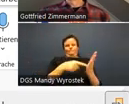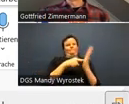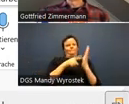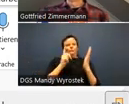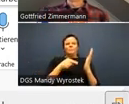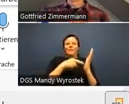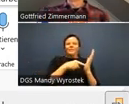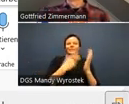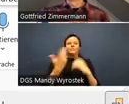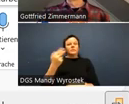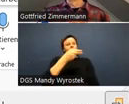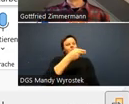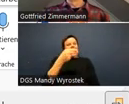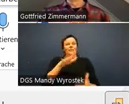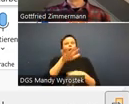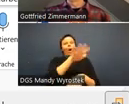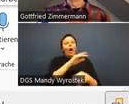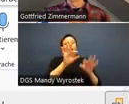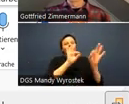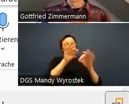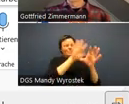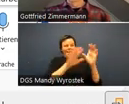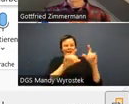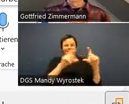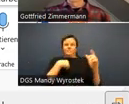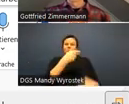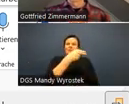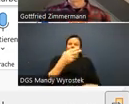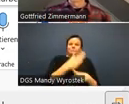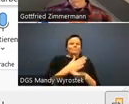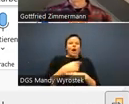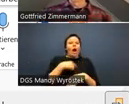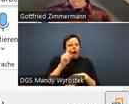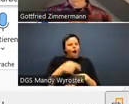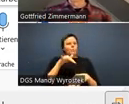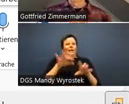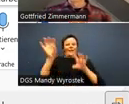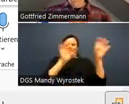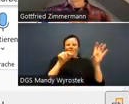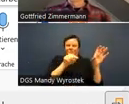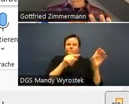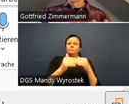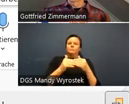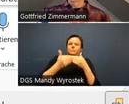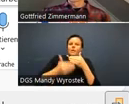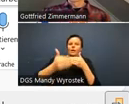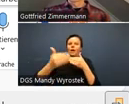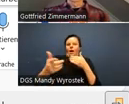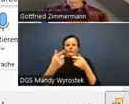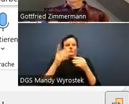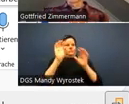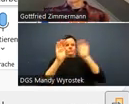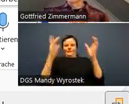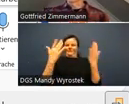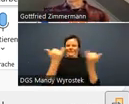Und dann habe ich alle Elemente, wie sie nacheinander, wie sie angeordnet sind, außer dem